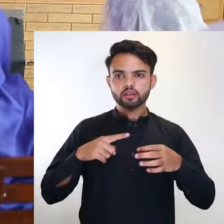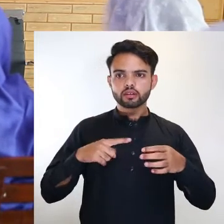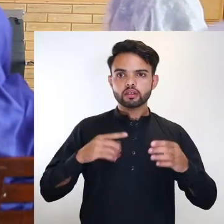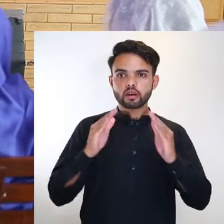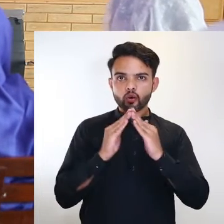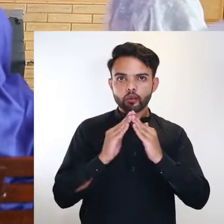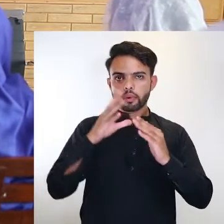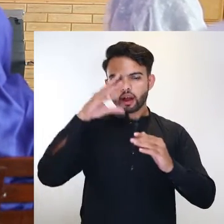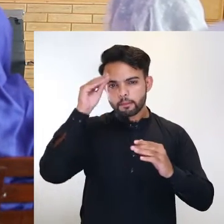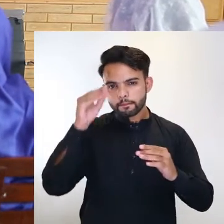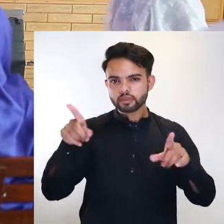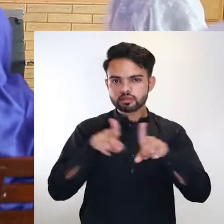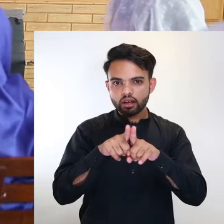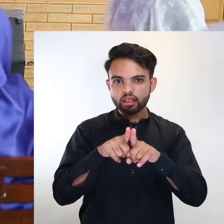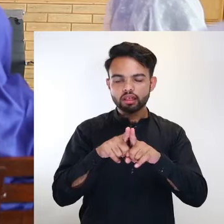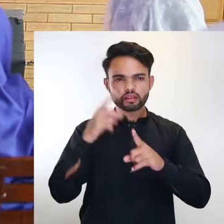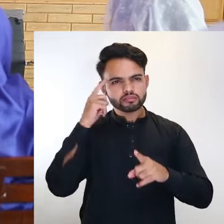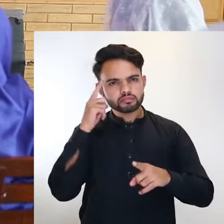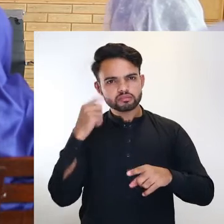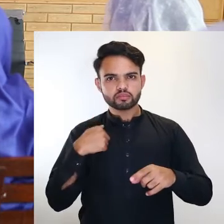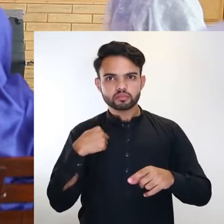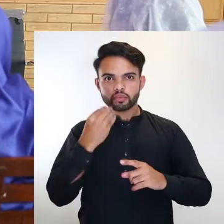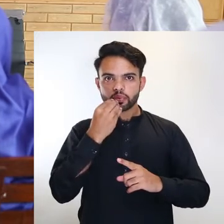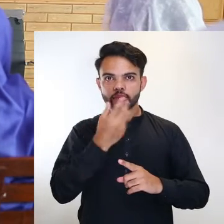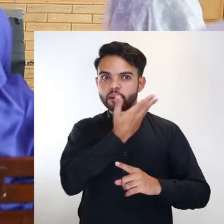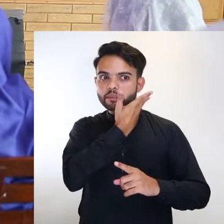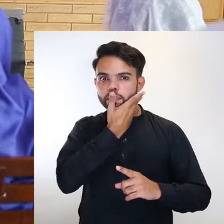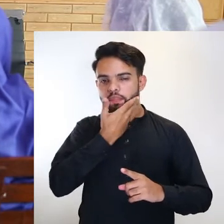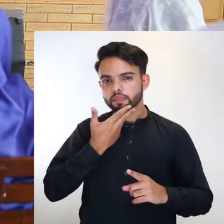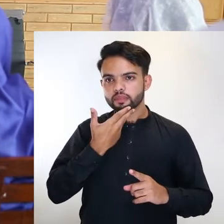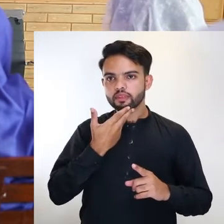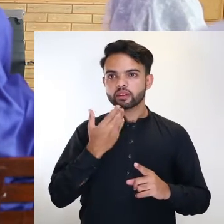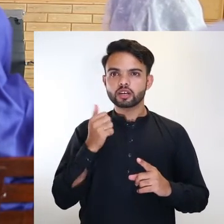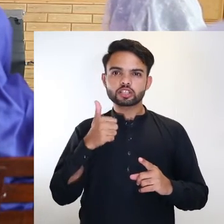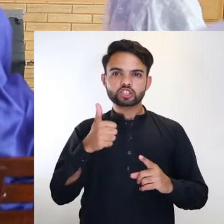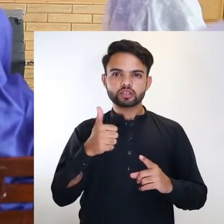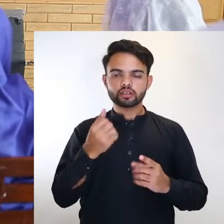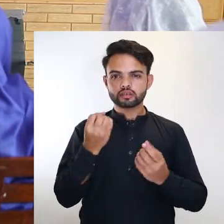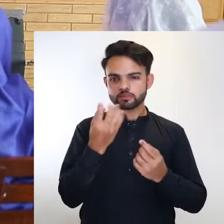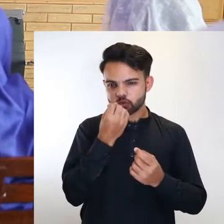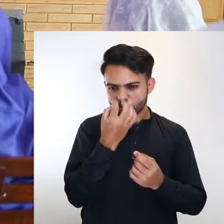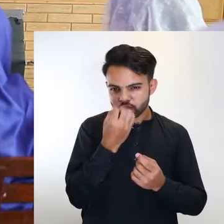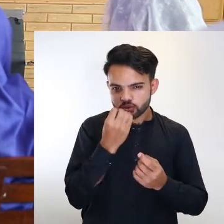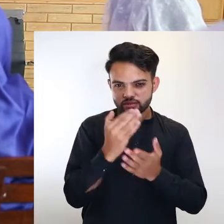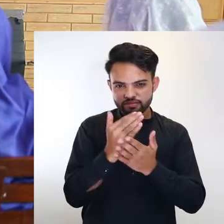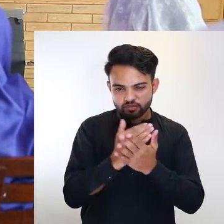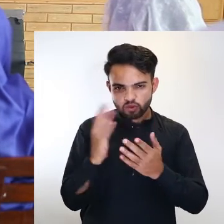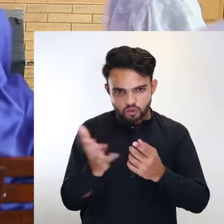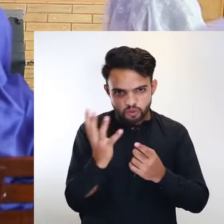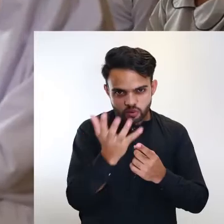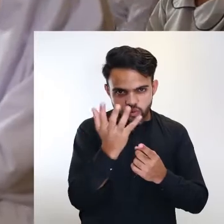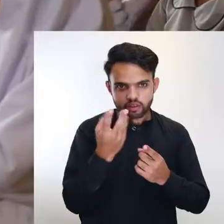घर में अपनी अम्मी से फरमाइश करता है कि मुझे खाने के साथ सब्जियां भी चाहिए सलाद के तौर पे?